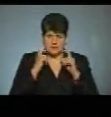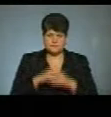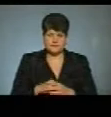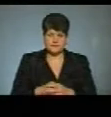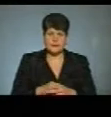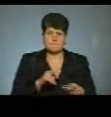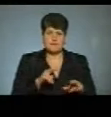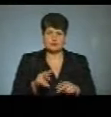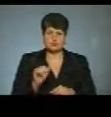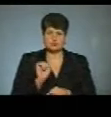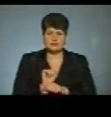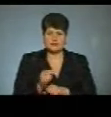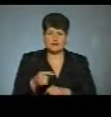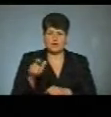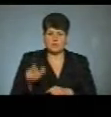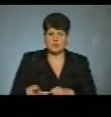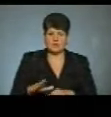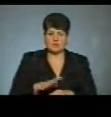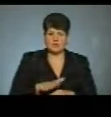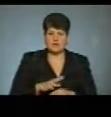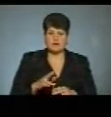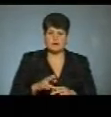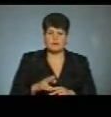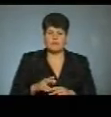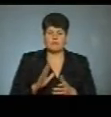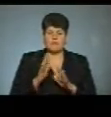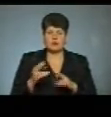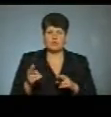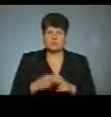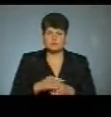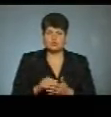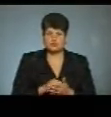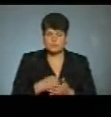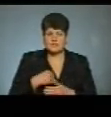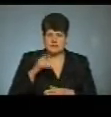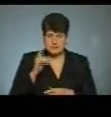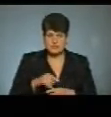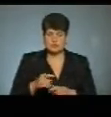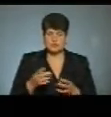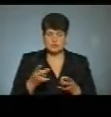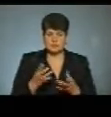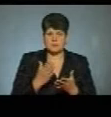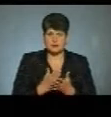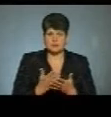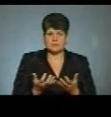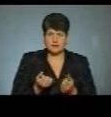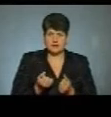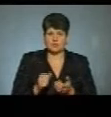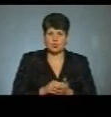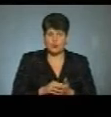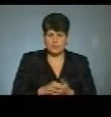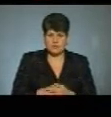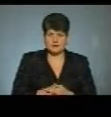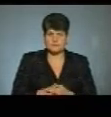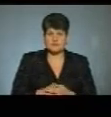Патрульні зупинили тернополянку, яка була в парку без документів. Я знала, що як тільки виходиш на вулицю, потрібно брати з собою якісь